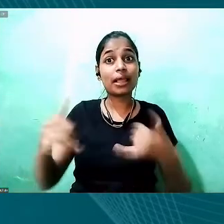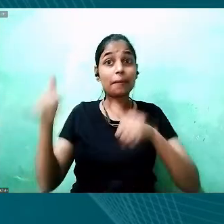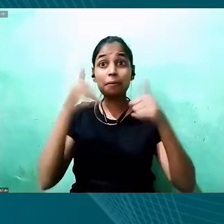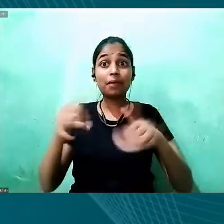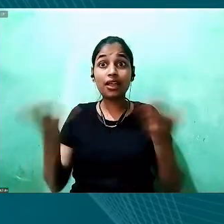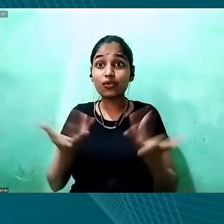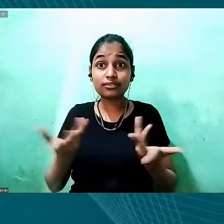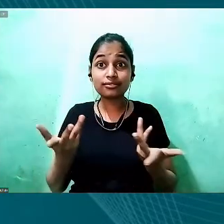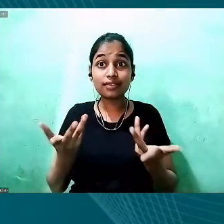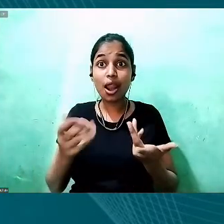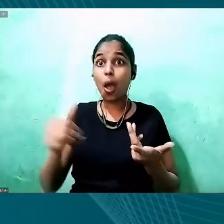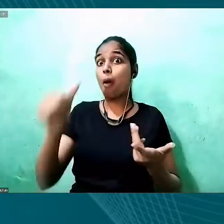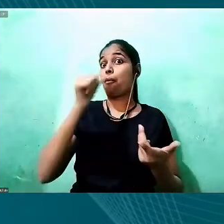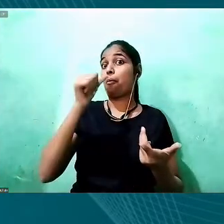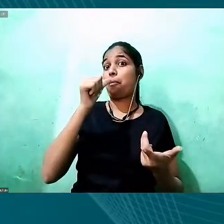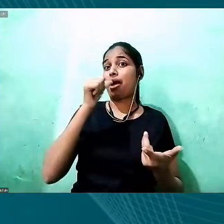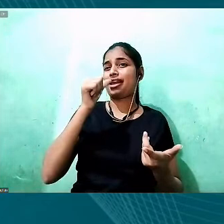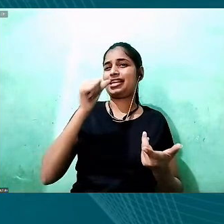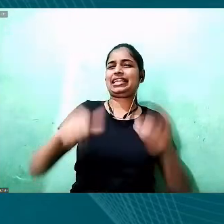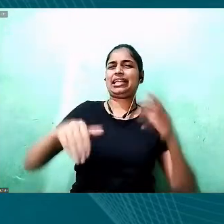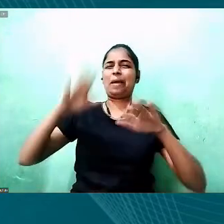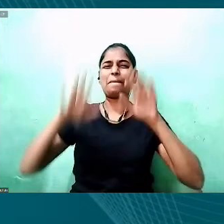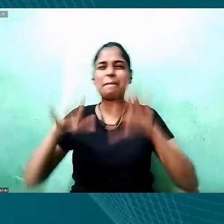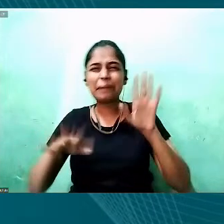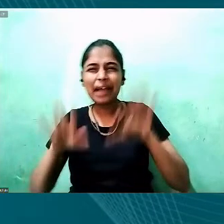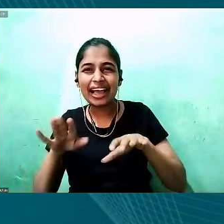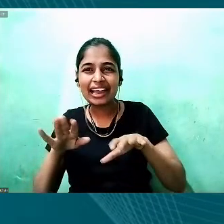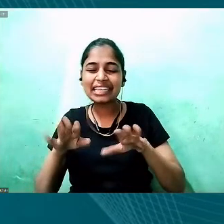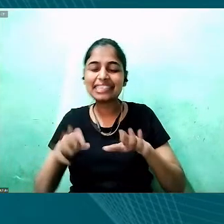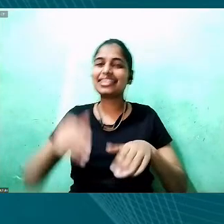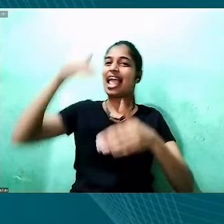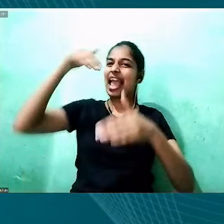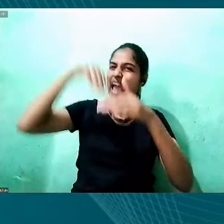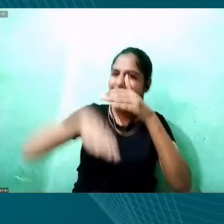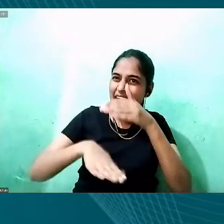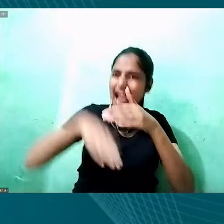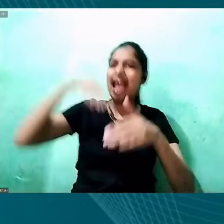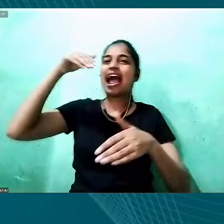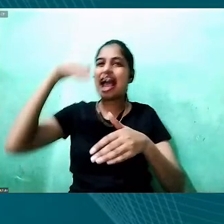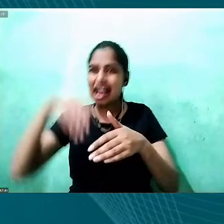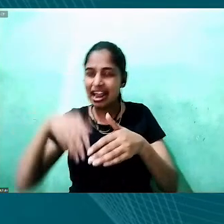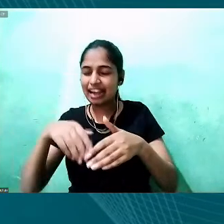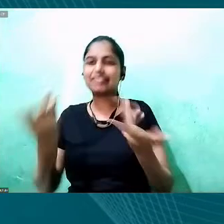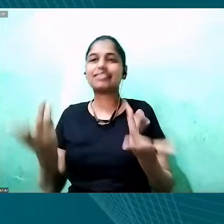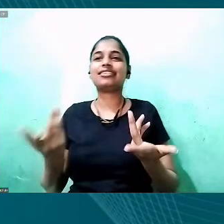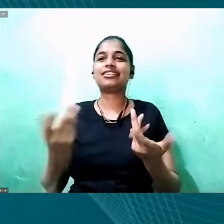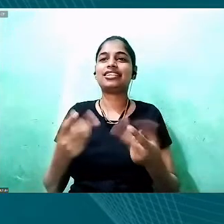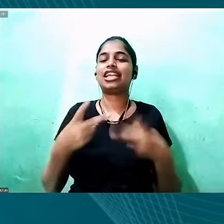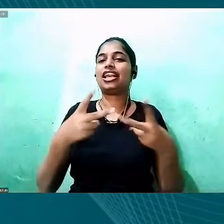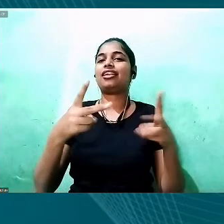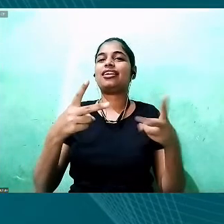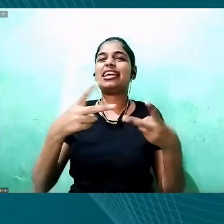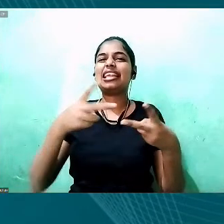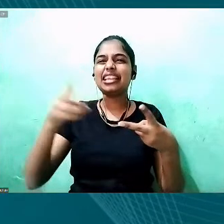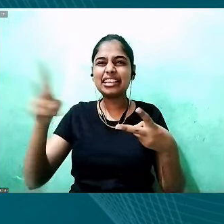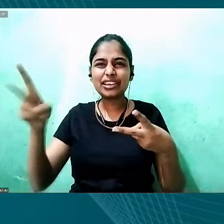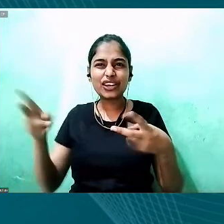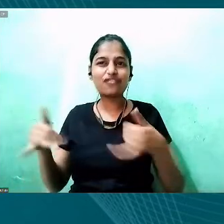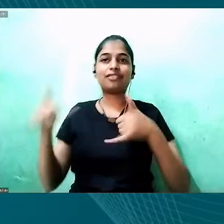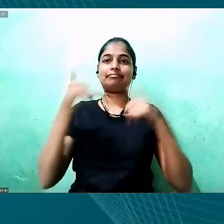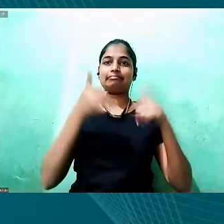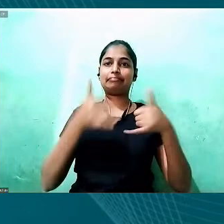की तरह बिल्कुल मिजबिल भी वैसे ही बिहेव करता था. ही यूज्ड टू बिहेव द सेम